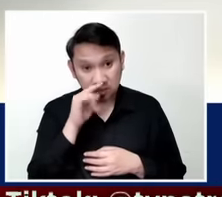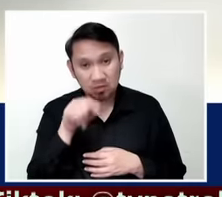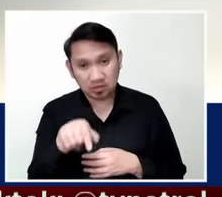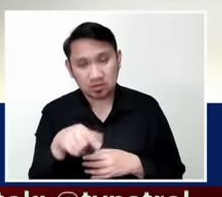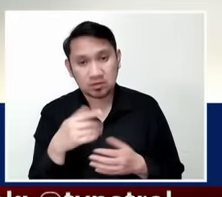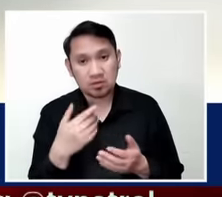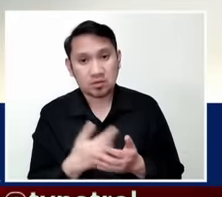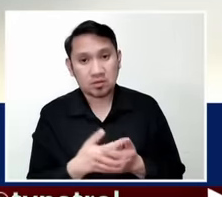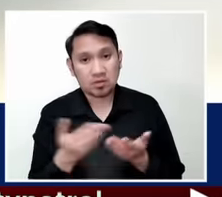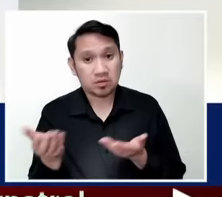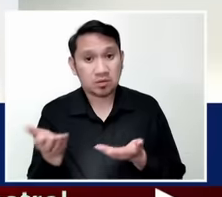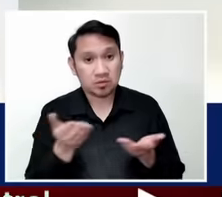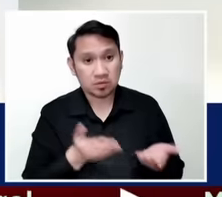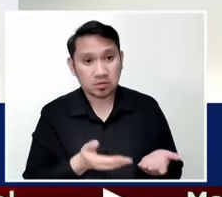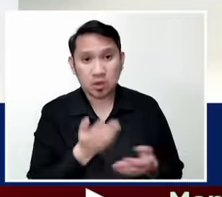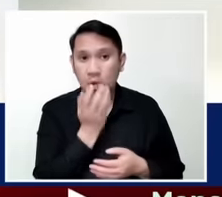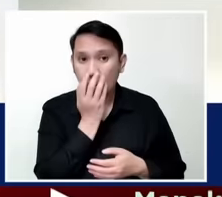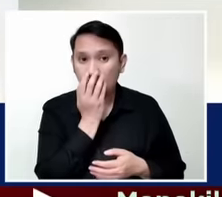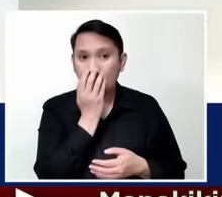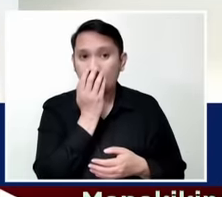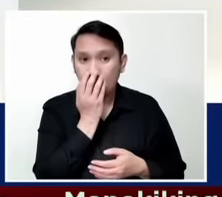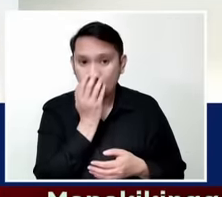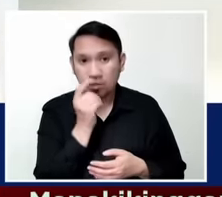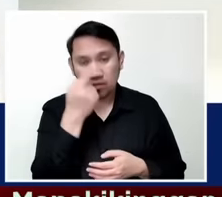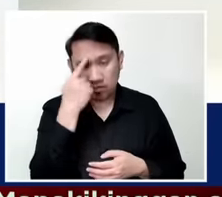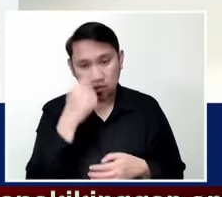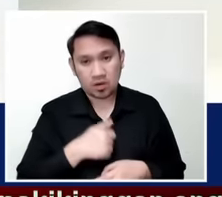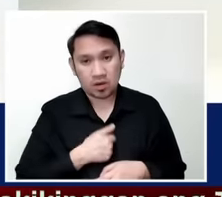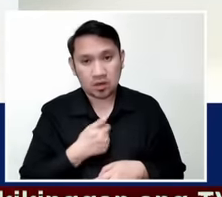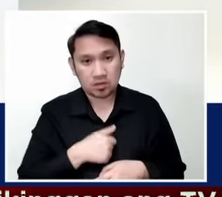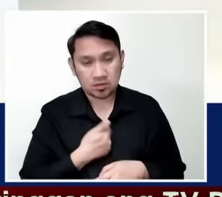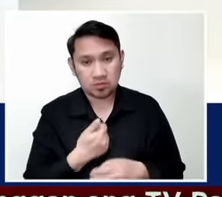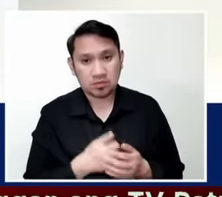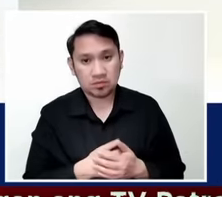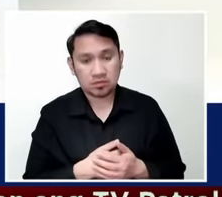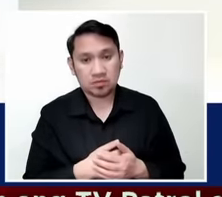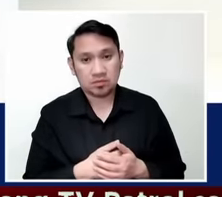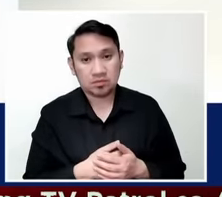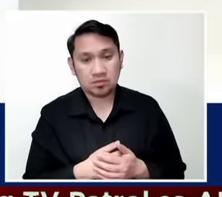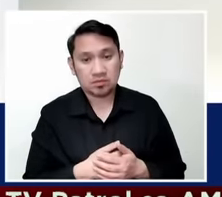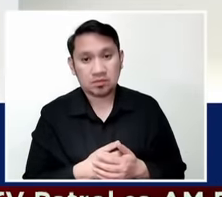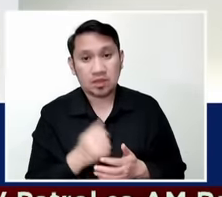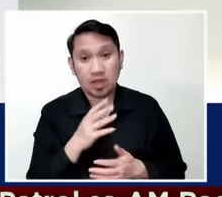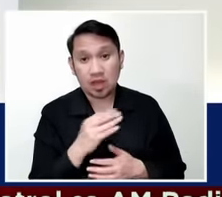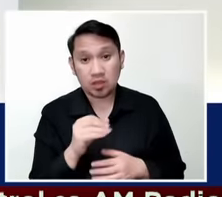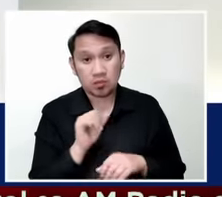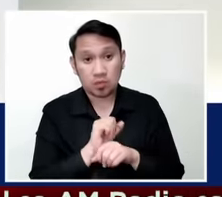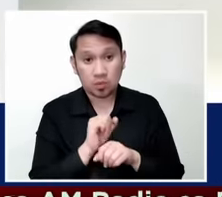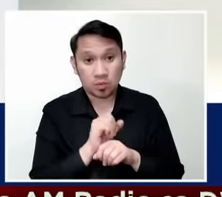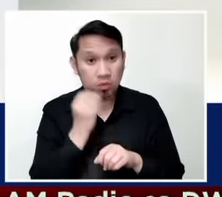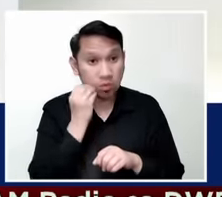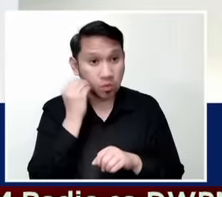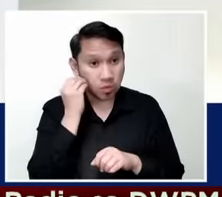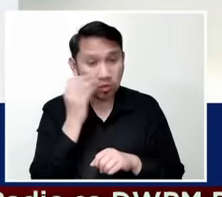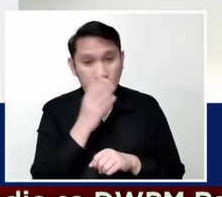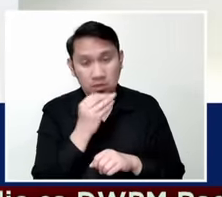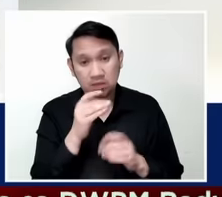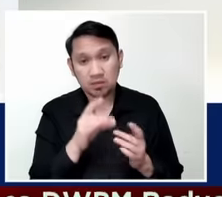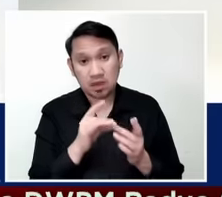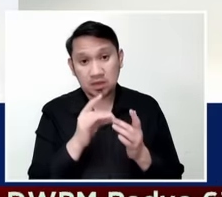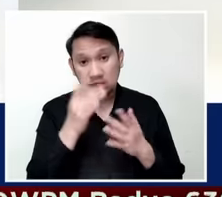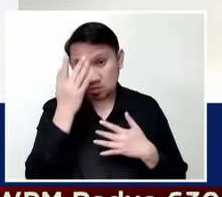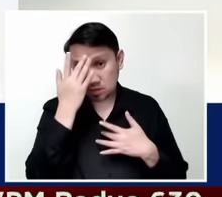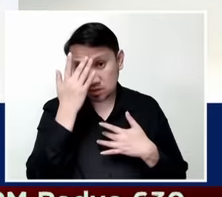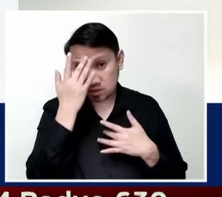naki-nebulize, nagdala ng nebulizer. Affected talaga yung mga nag-work from home. Tsaka yung lalo na yung may sakit.